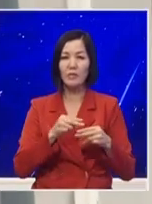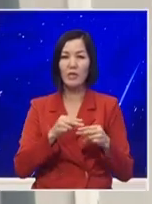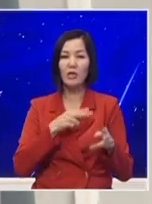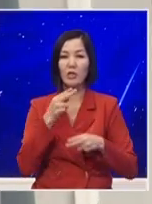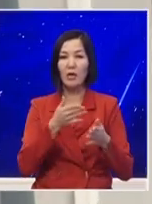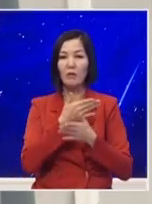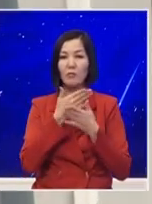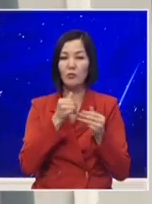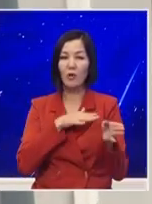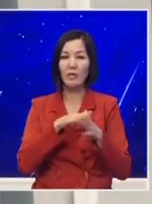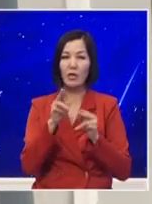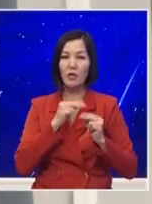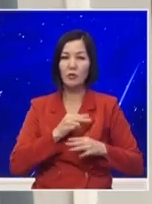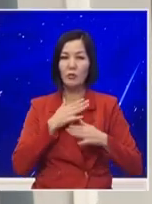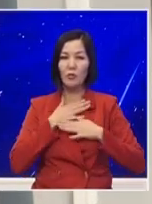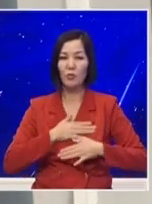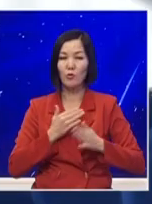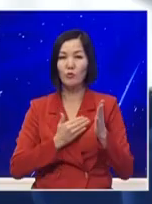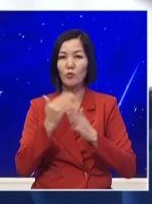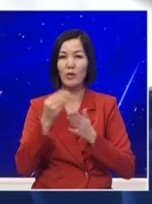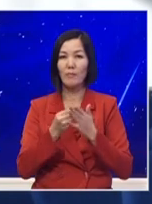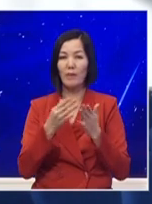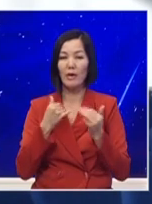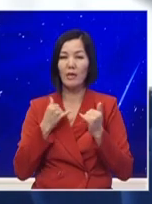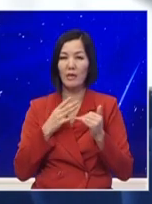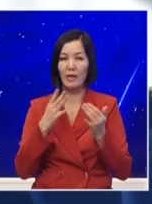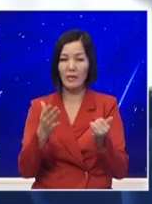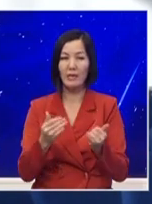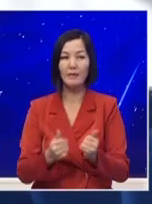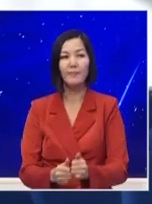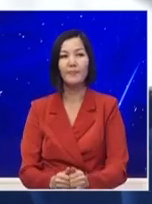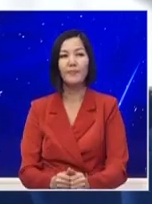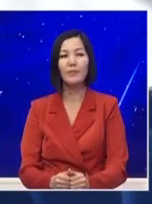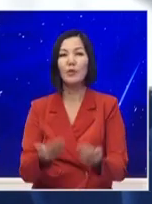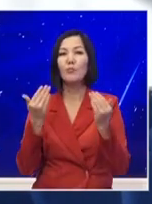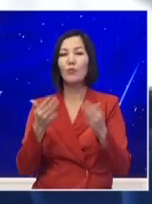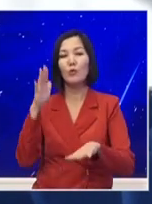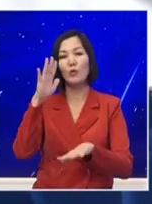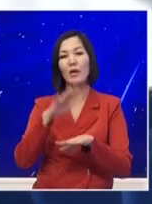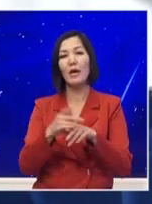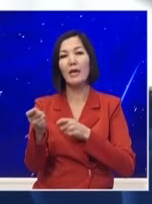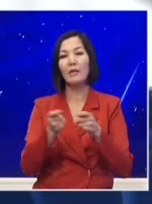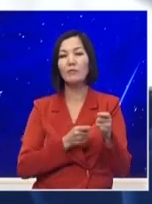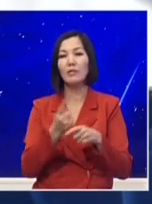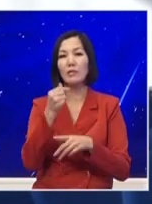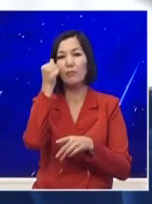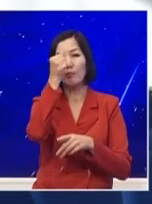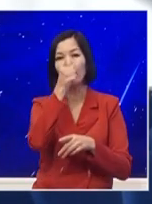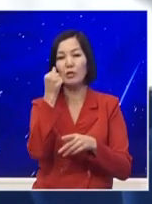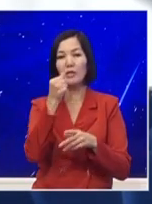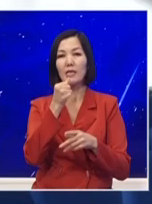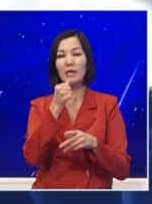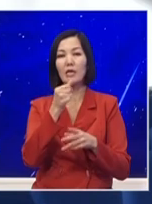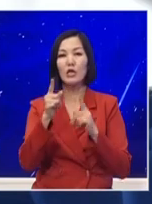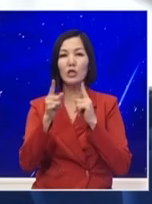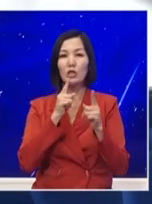істеріне көңілдері толады, жоғары бағалайды. Біздің бүгінгі әкімшіліктің бір жылдық есеп беру